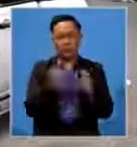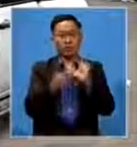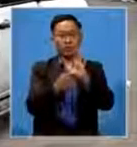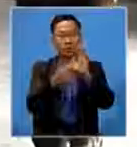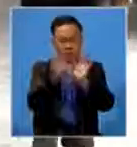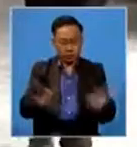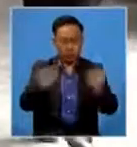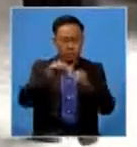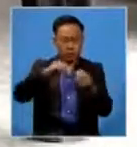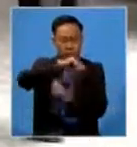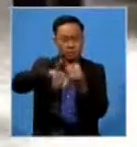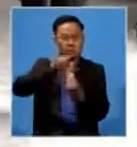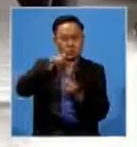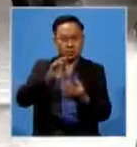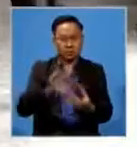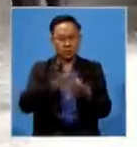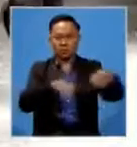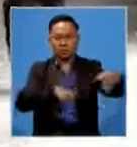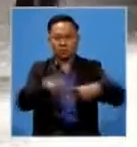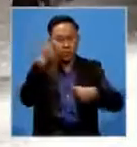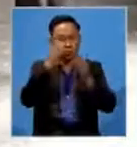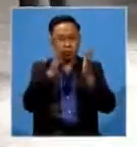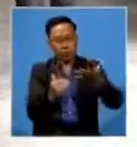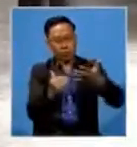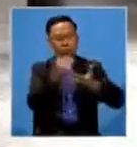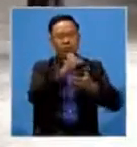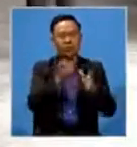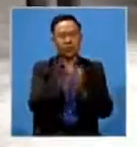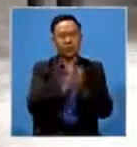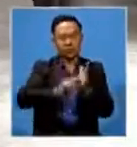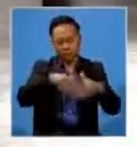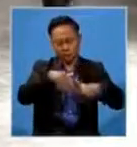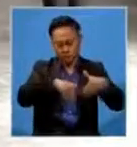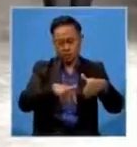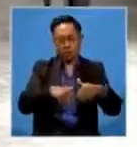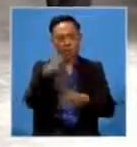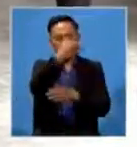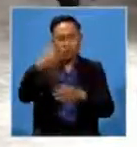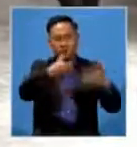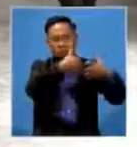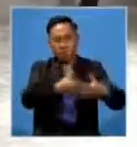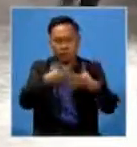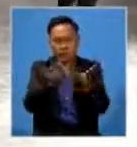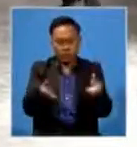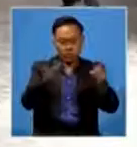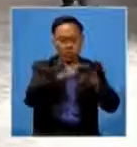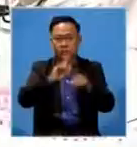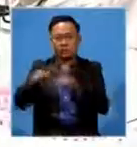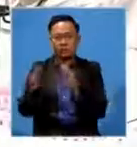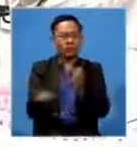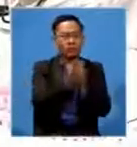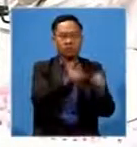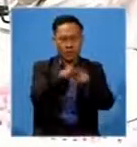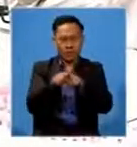ที่กระทบกับทุกภาคส่วนตั้งแต่ระดับชาติระดับอุตสาหกรรมรวมถึงระดับครัวเรือนซึ่งเดือดร้อนไปถึงความเป็นอ